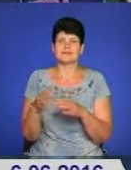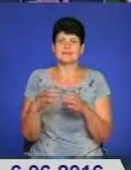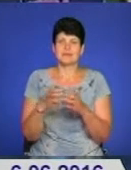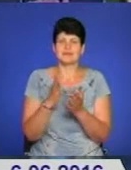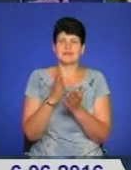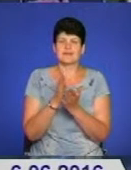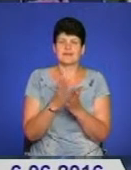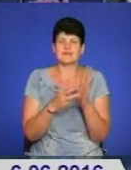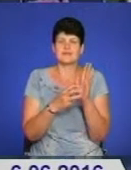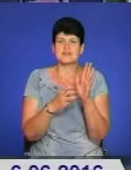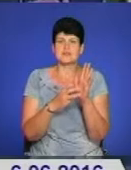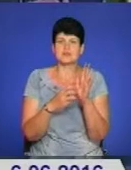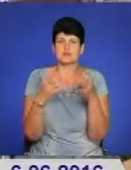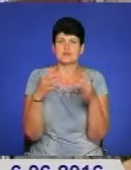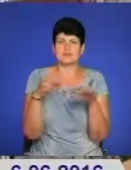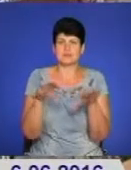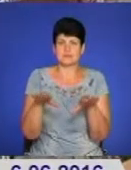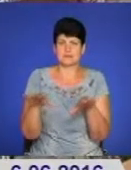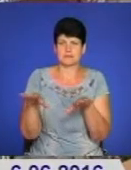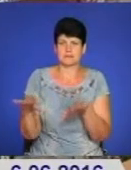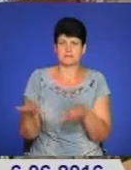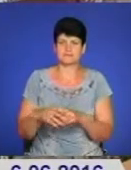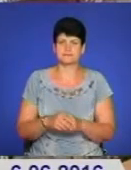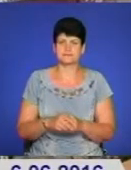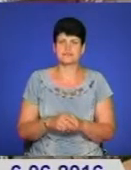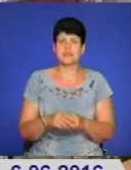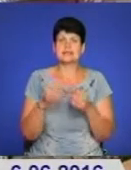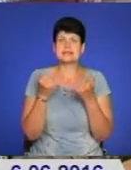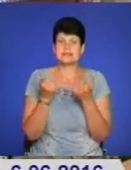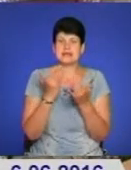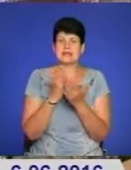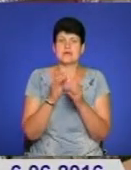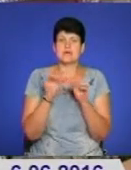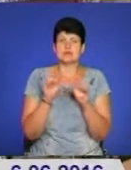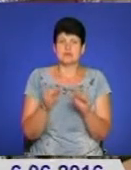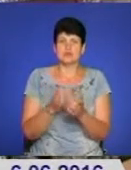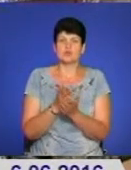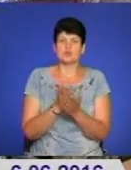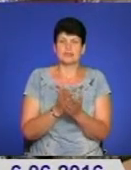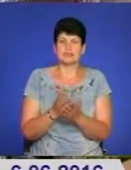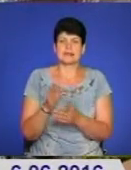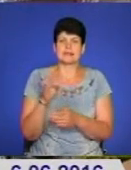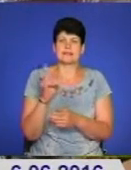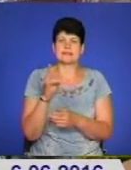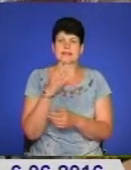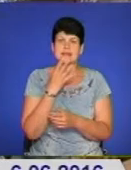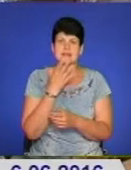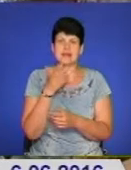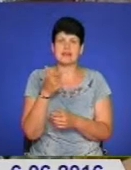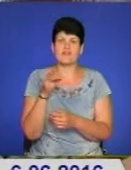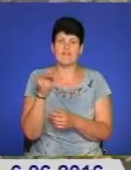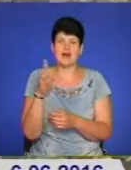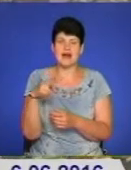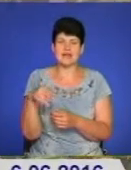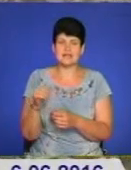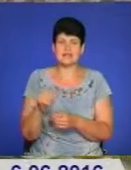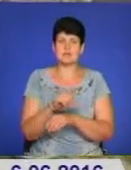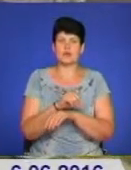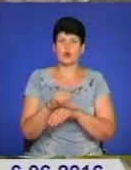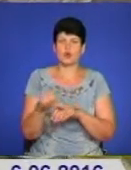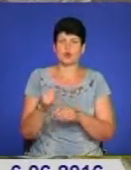близько 800 вакансій. Саме зараз є можливість служити в Нацгвардії і в престижних прикордонних військах.